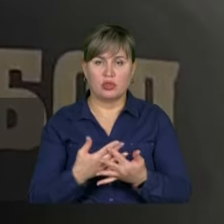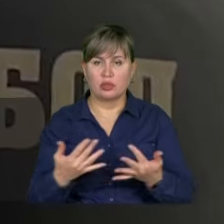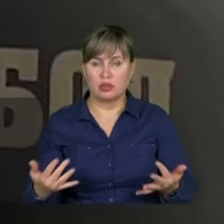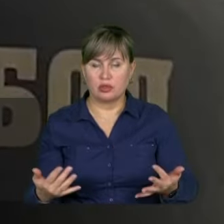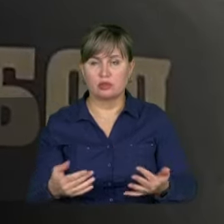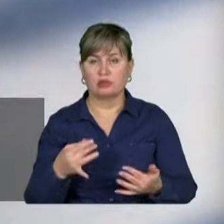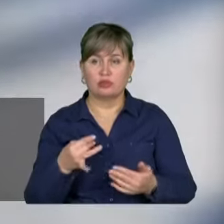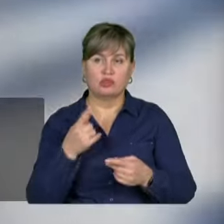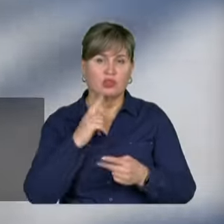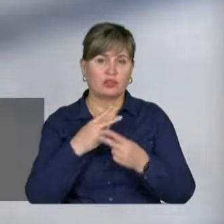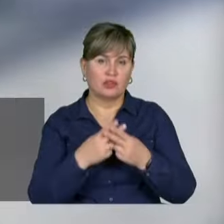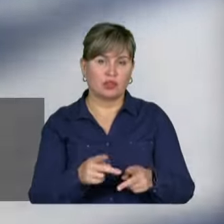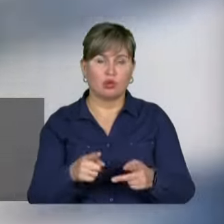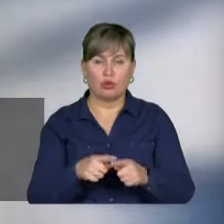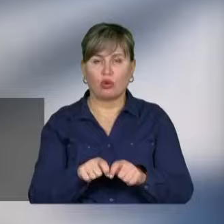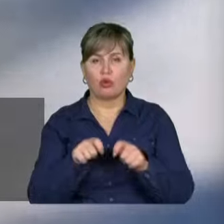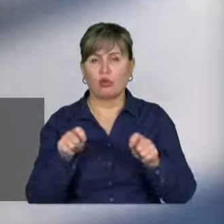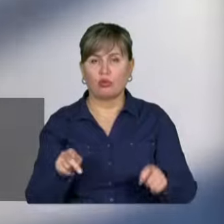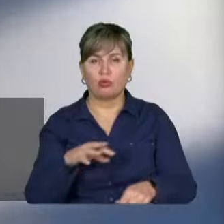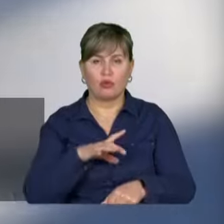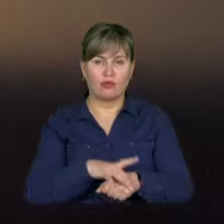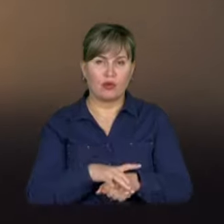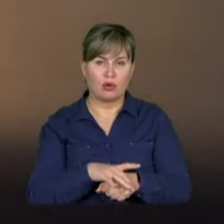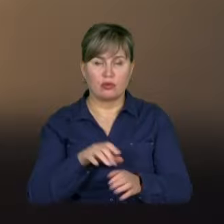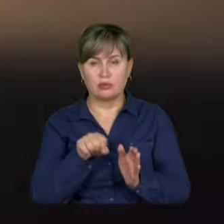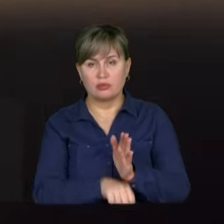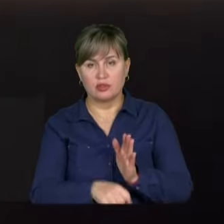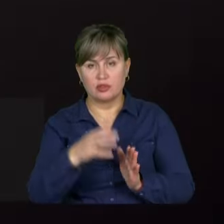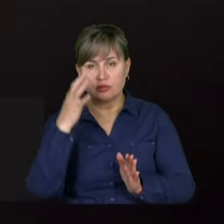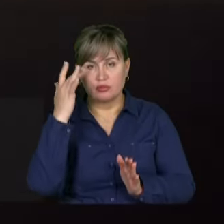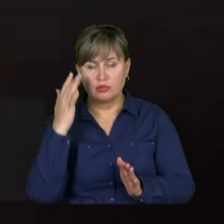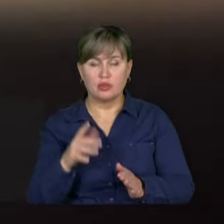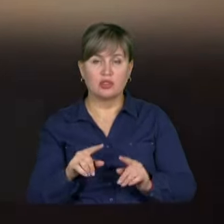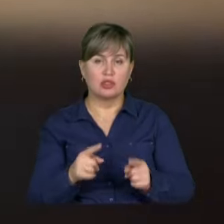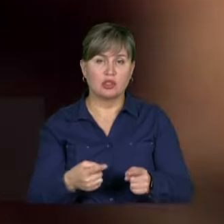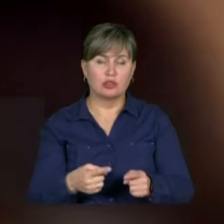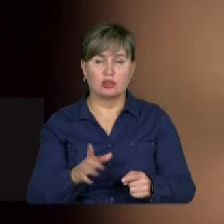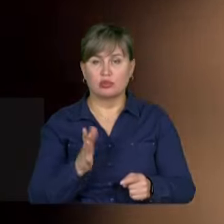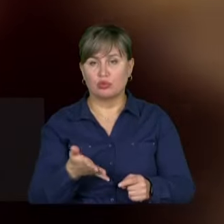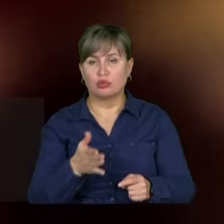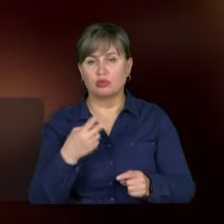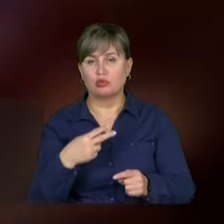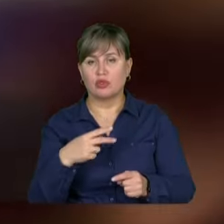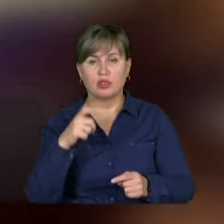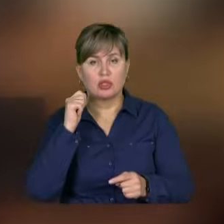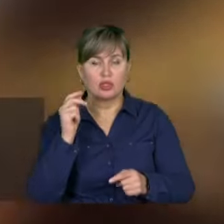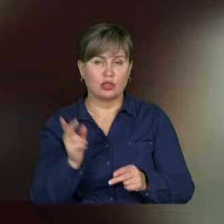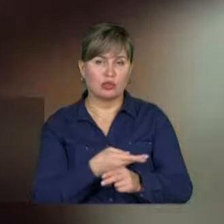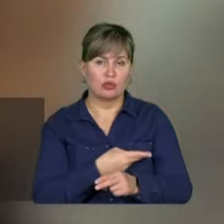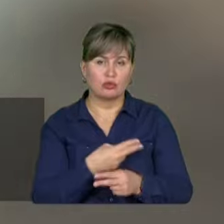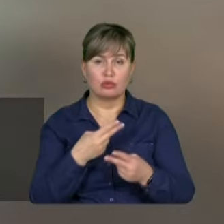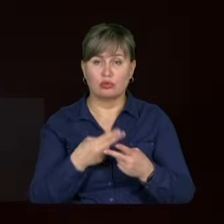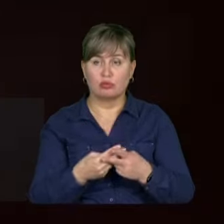находятся под стражей. Уголовное дело расследуется по факту покушения на убийство. Задержанным грозит до 20 лет тюрьмы.